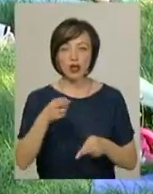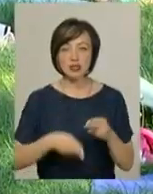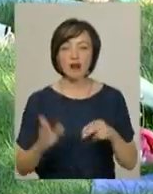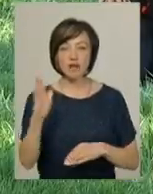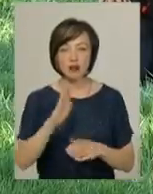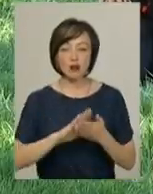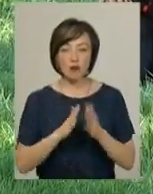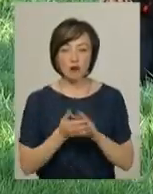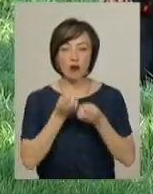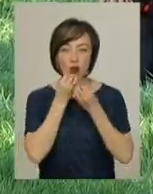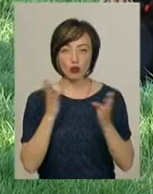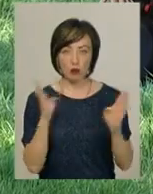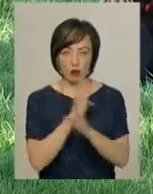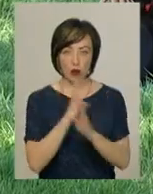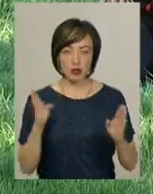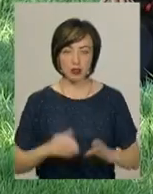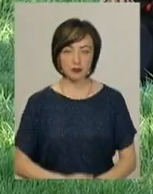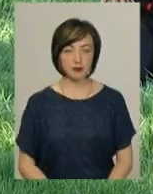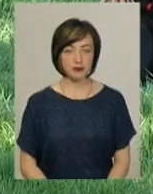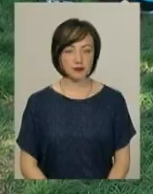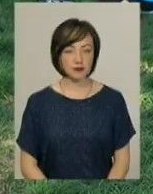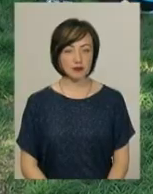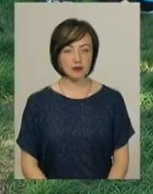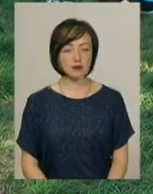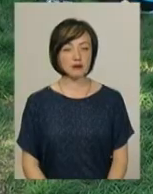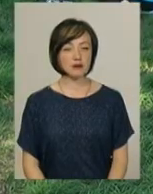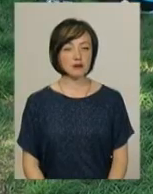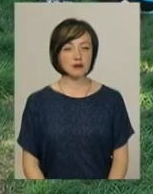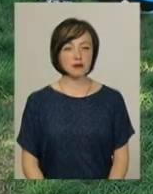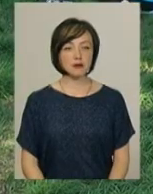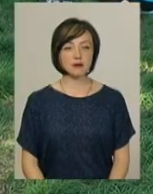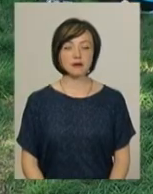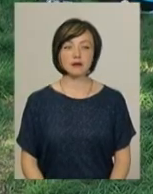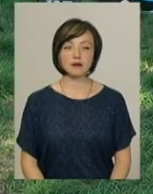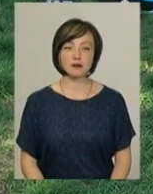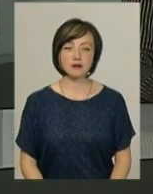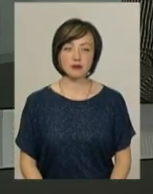за умови гарної погоди. Ольга Нісмянова, Олександр Горішевський. Новини Поділля Центр.